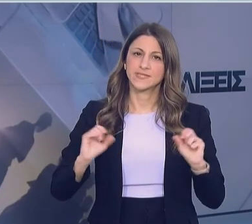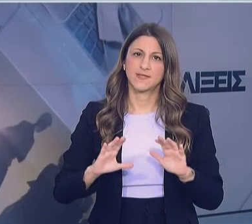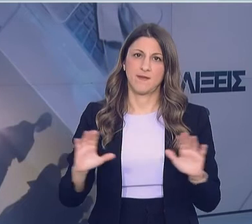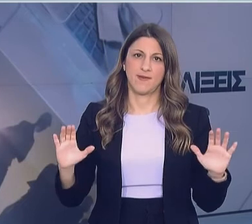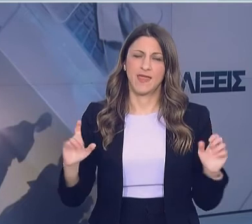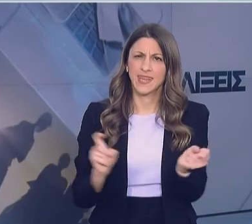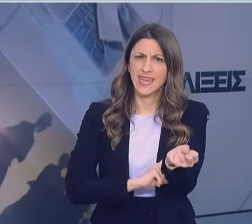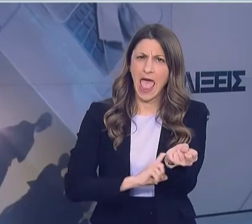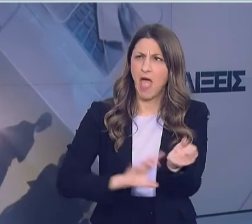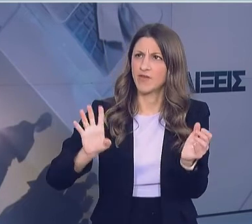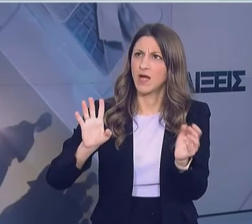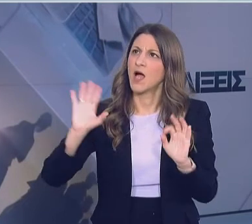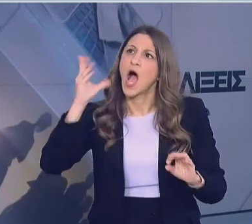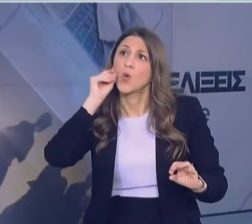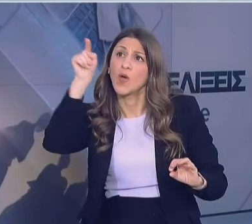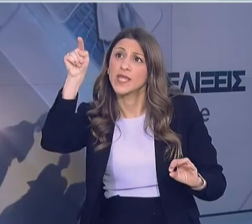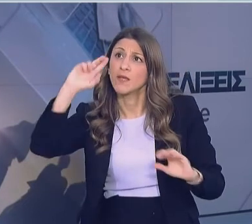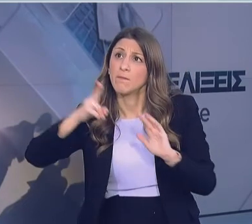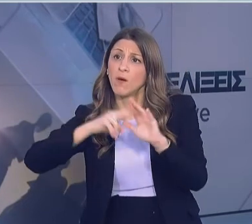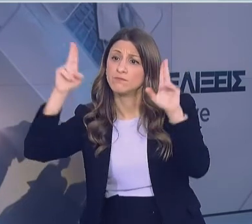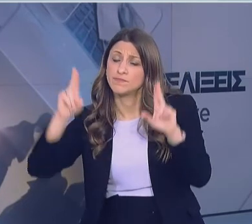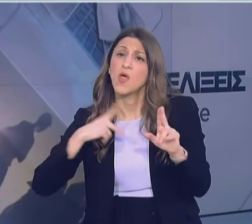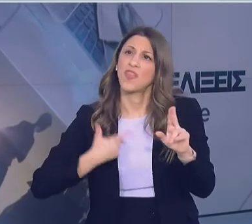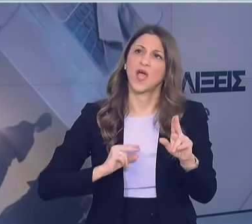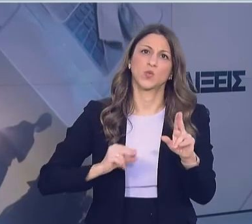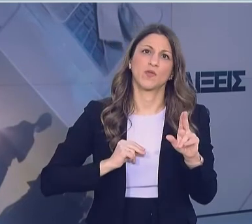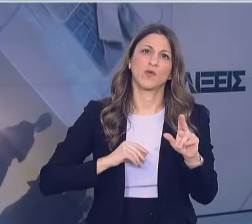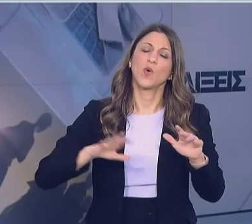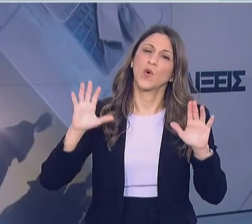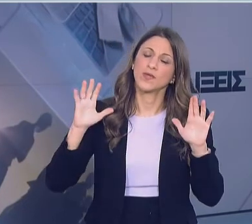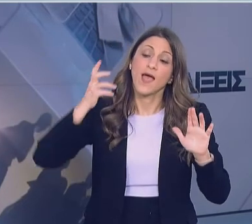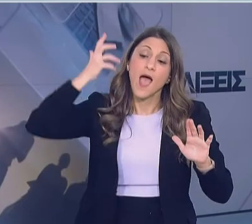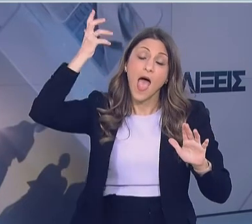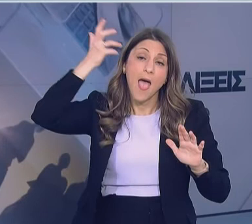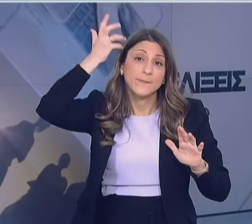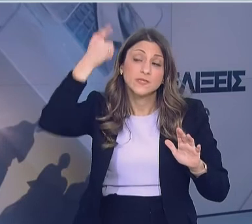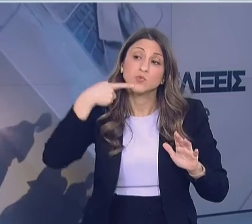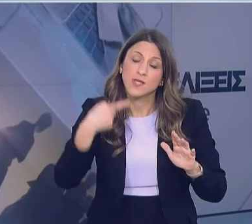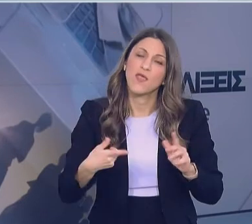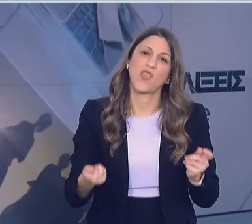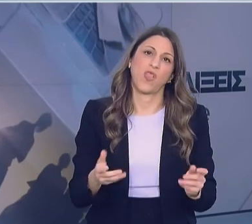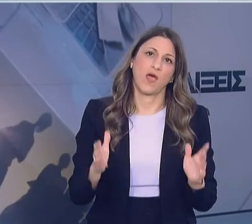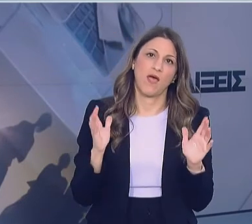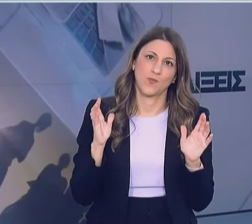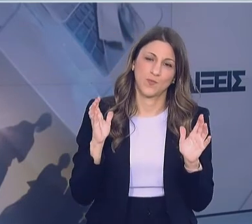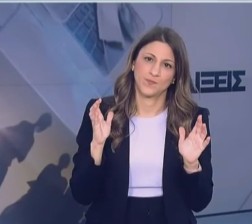αντιδράσουμε παρορμητικά στο ότι ακούμε η τάδε χώρα περιορίζει τα μέτρα. Θα αντιδράσουμε με βάση την επιστήμη, με βάση αυτό που